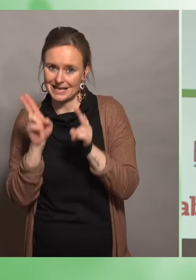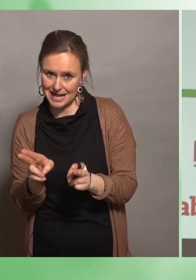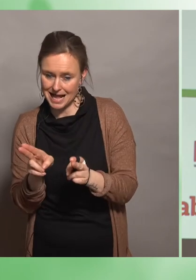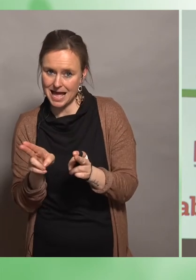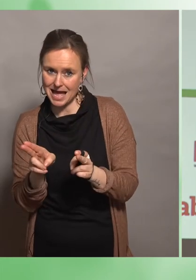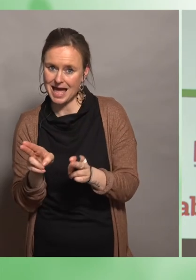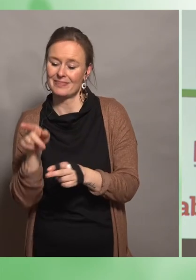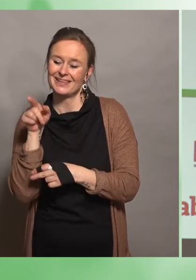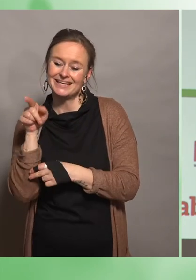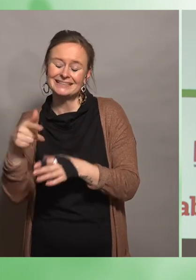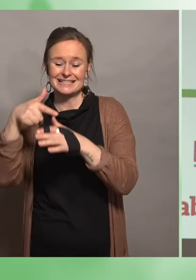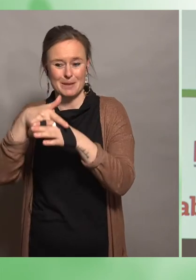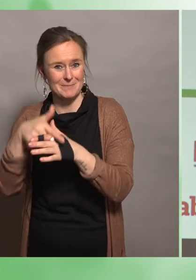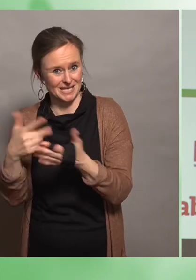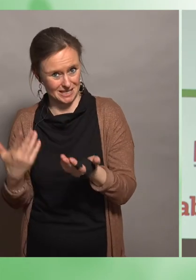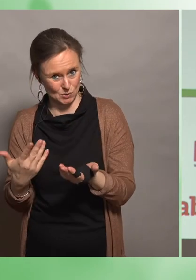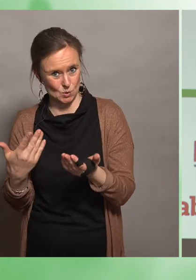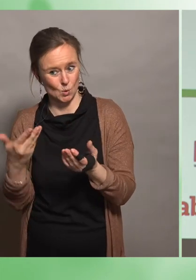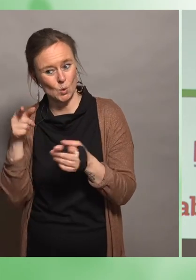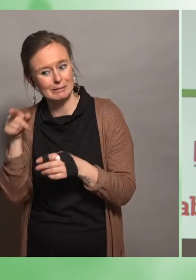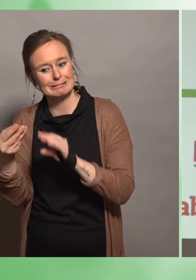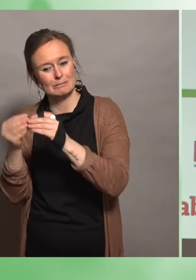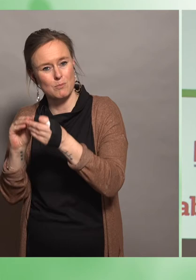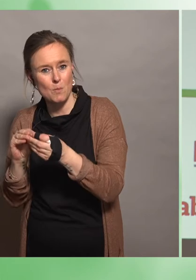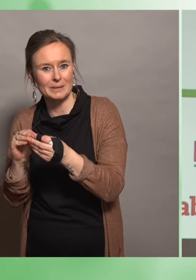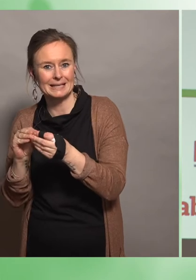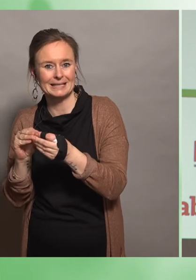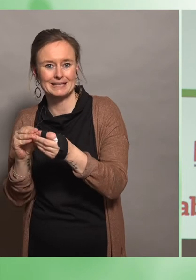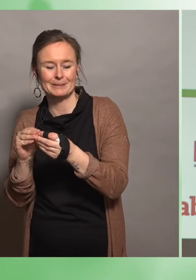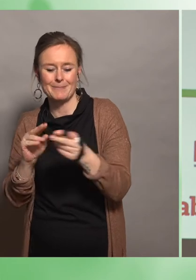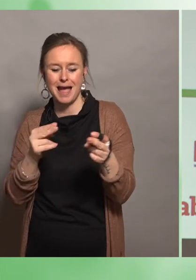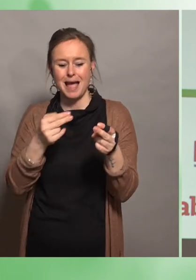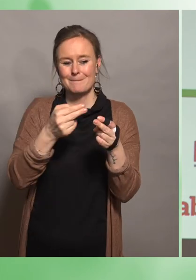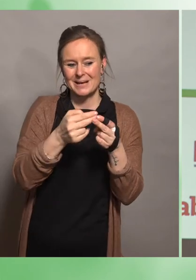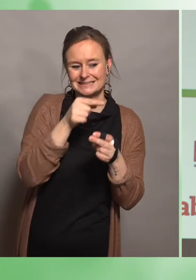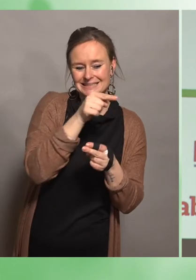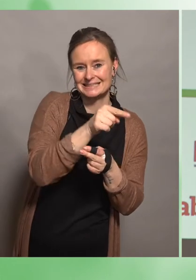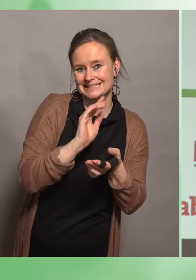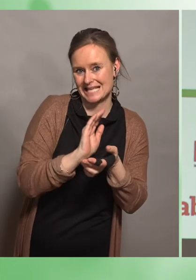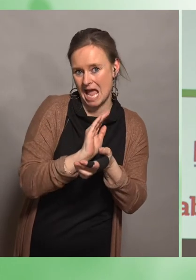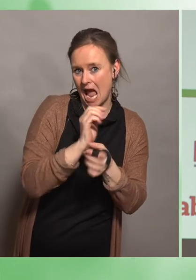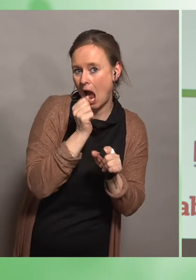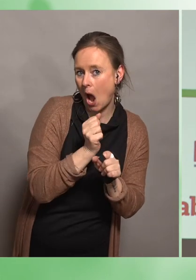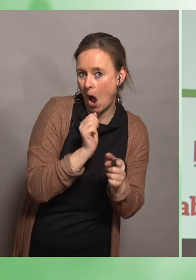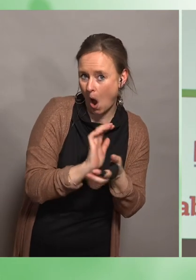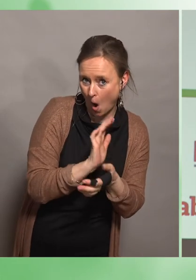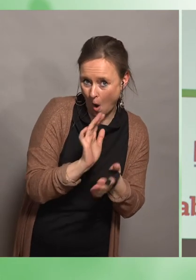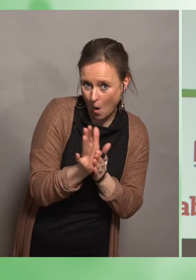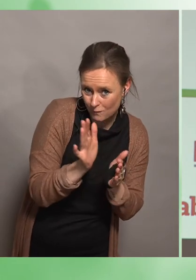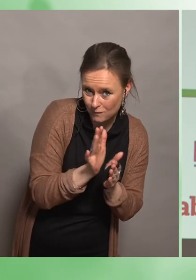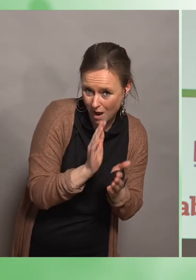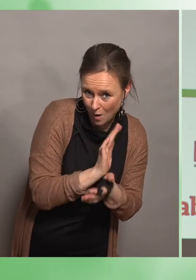dieses Handicap oder diese Behinderung dann auch dazu passen, diese Aufgaben zu erfüllen? Wenn es so ist,